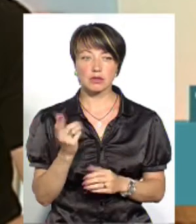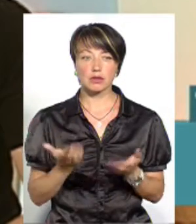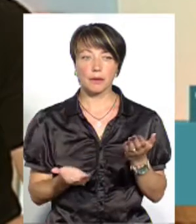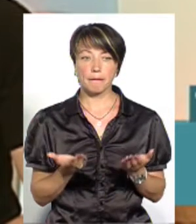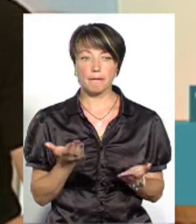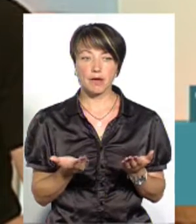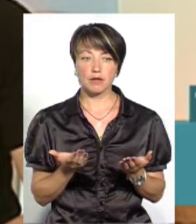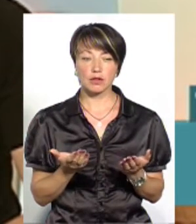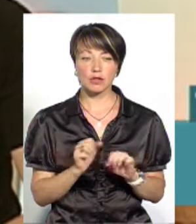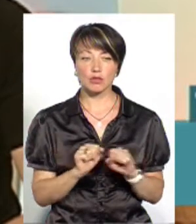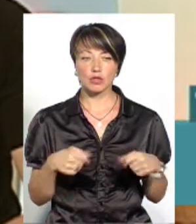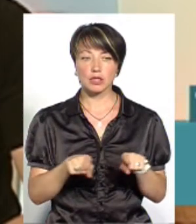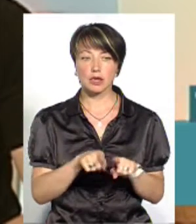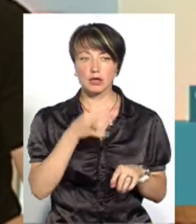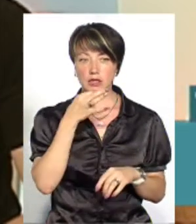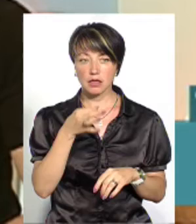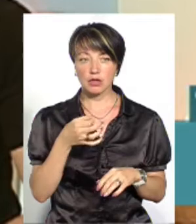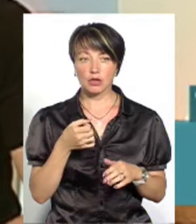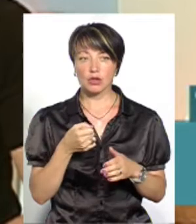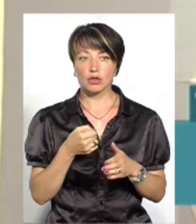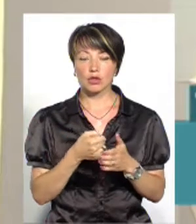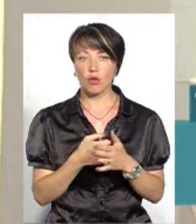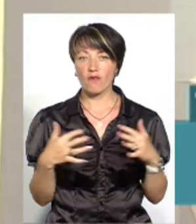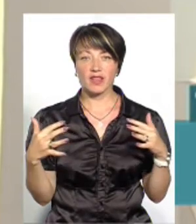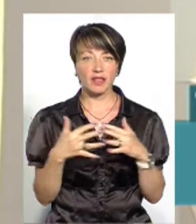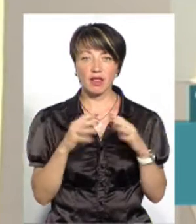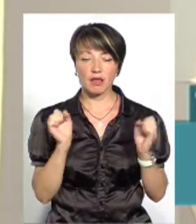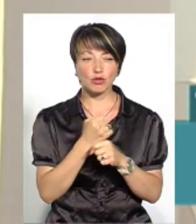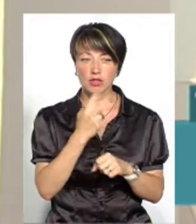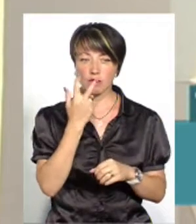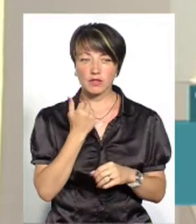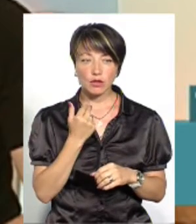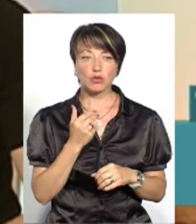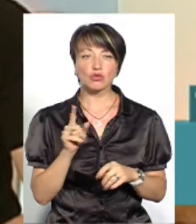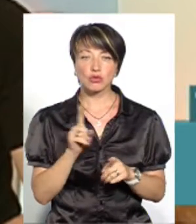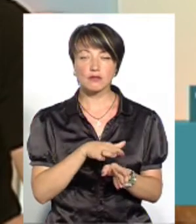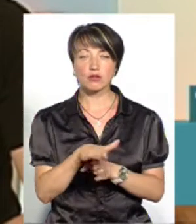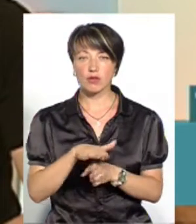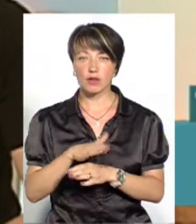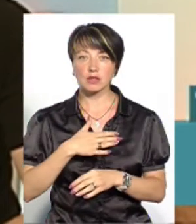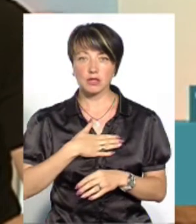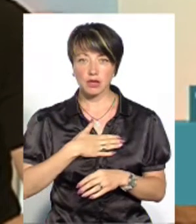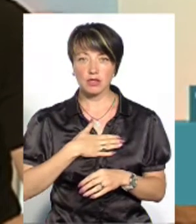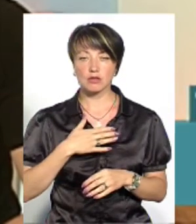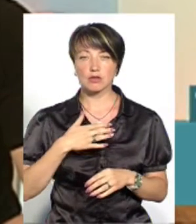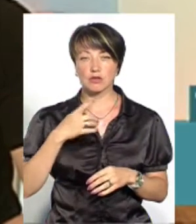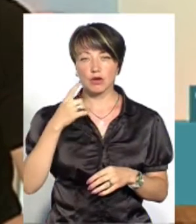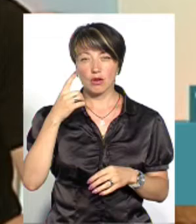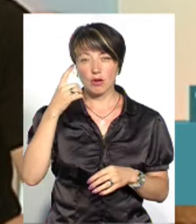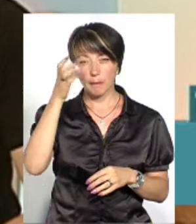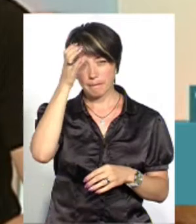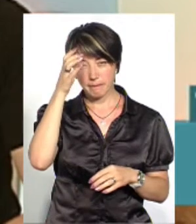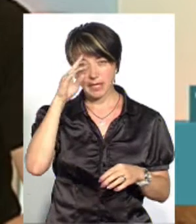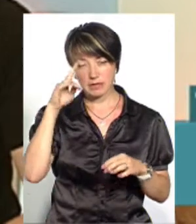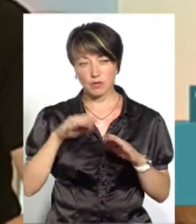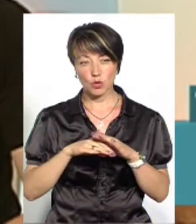напевно, не можна так казати, до війни не можна адаптуватися, але все-таки щось відбувається з нашою підсвідомістю, що